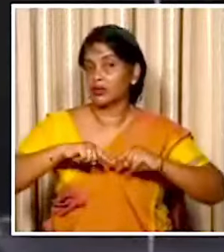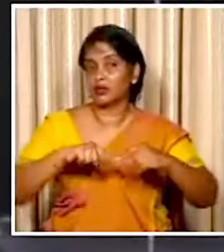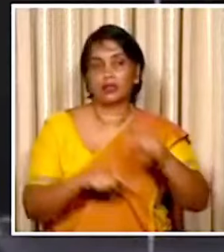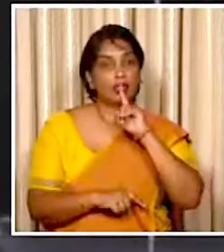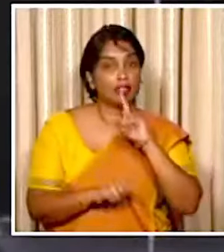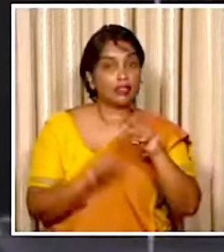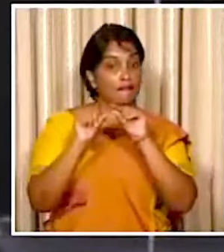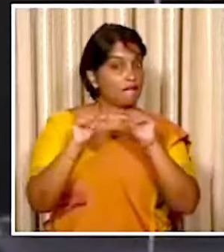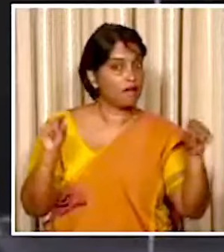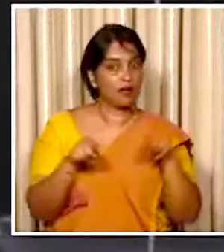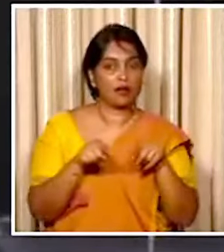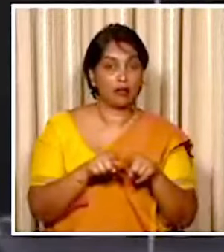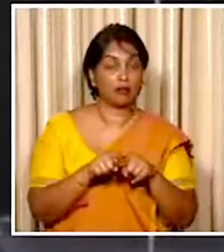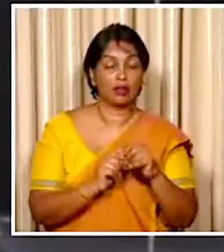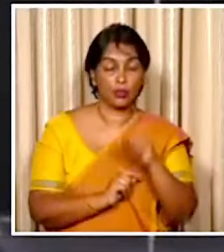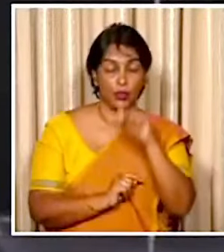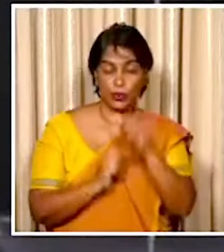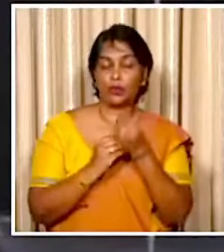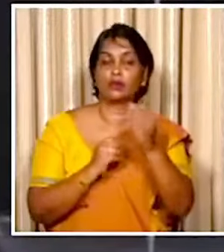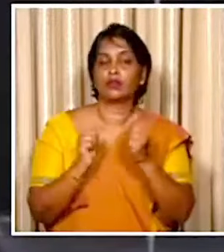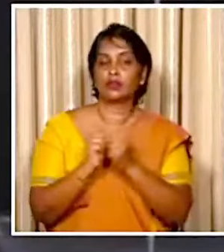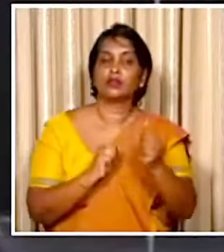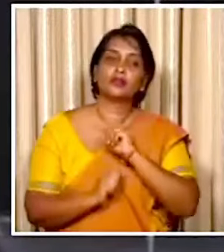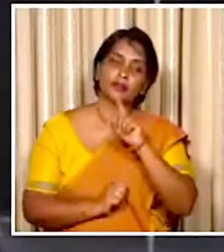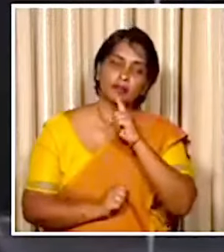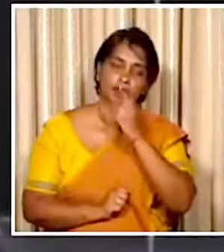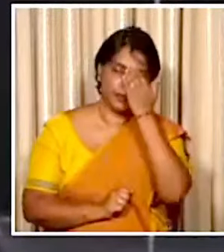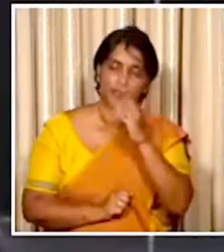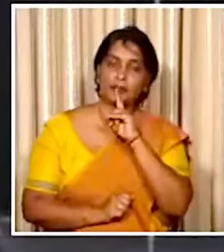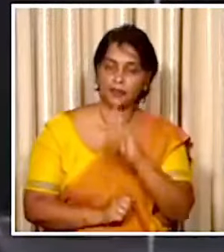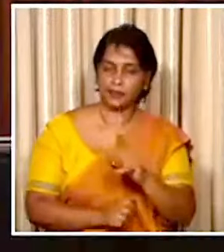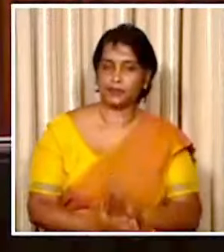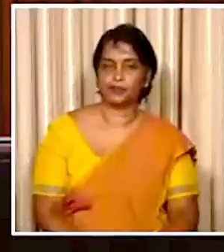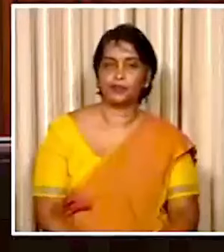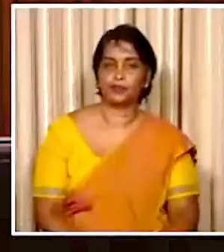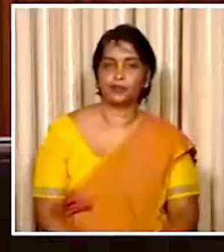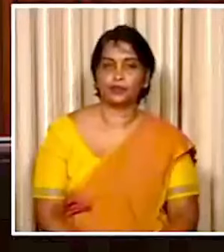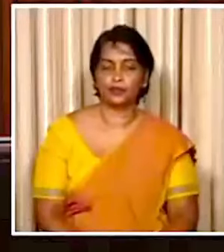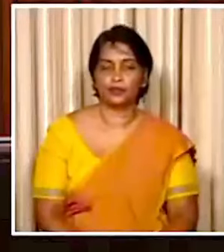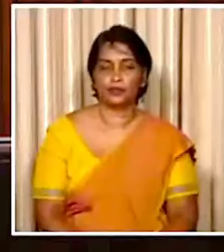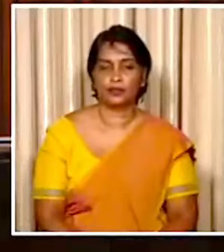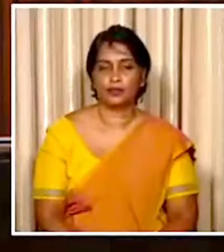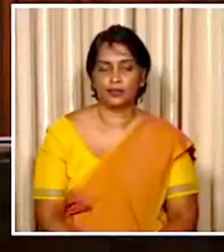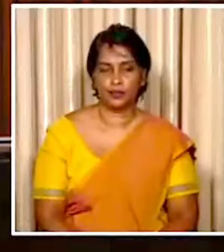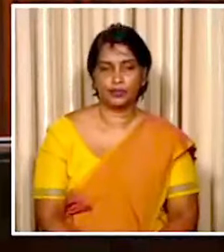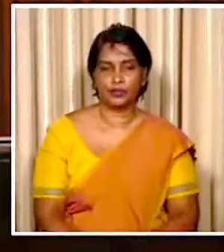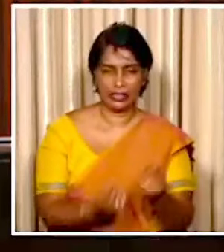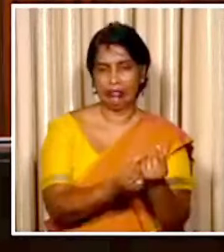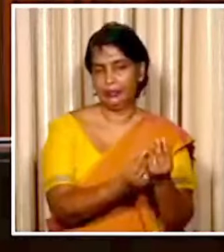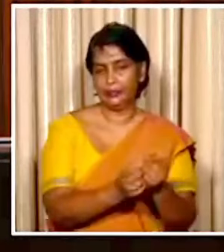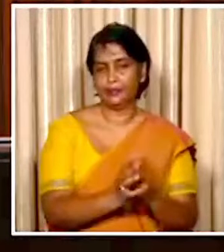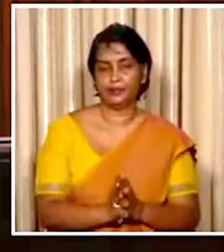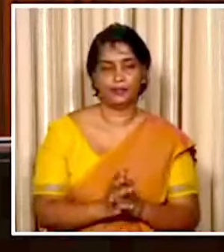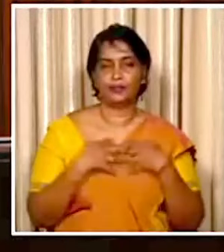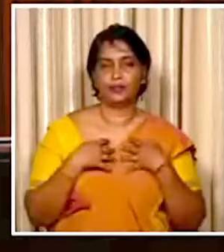කියපු වාක්‍යයට පණ දෙන්නත් අවශ්‍ය කටයුතු කරන්න කියලා ඉතා ඕනෑකමින් ඉල්ලා සිටිනවා. බොහොම ස්තුතියි. නලින් බණ්ඩාර මන්තුමා ඉක්මන් කරන්න. දරු කතා නැතුව මම